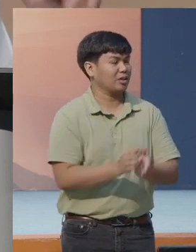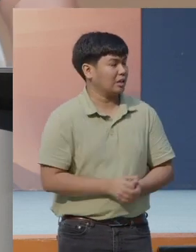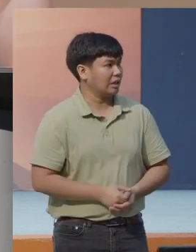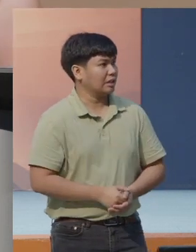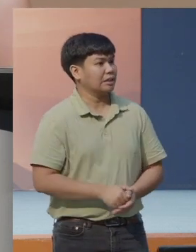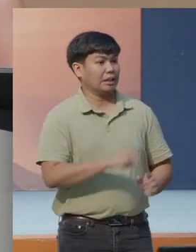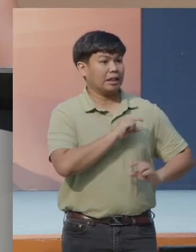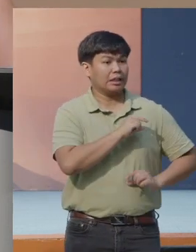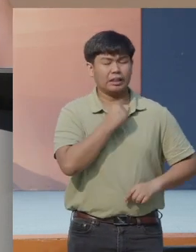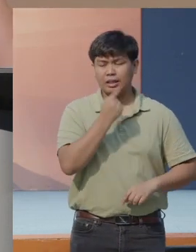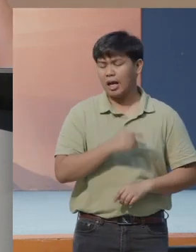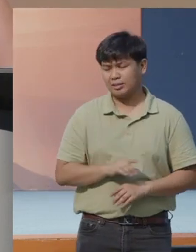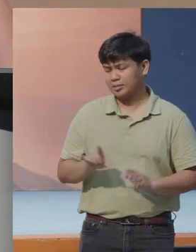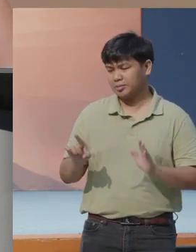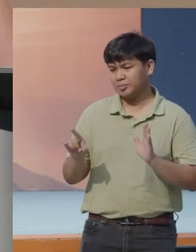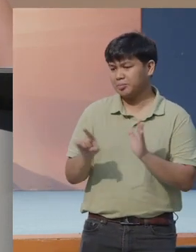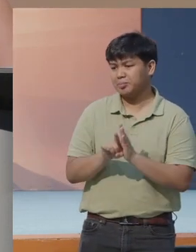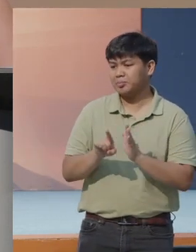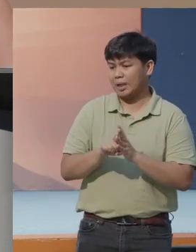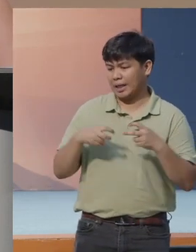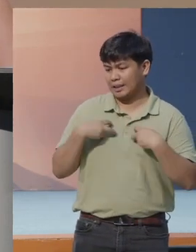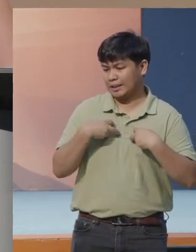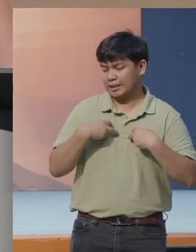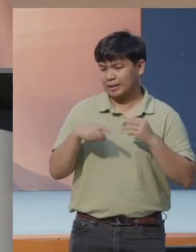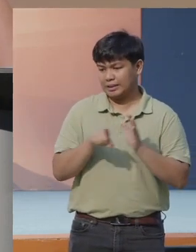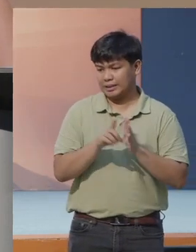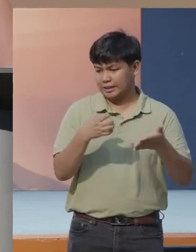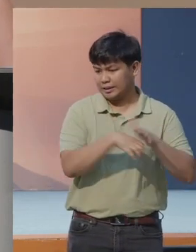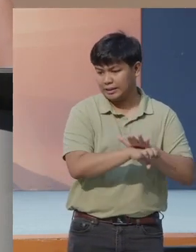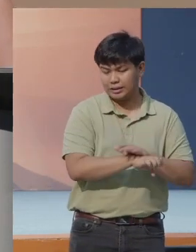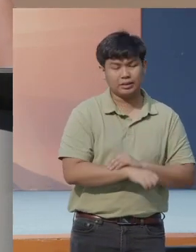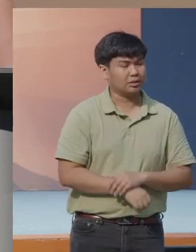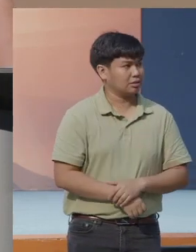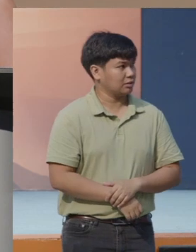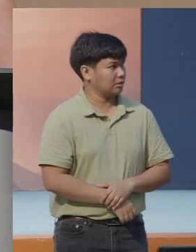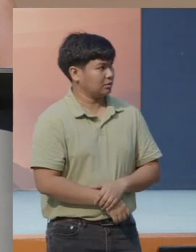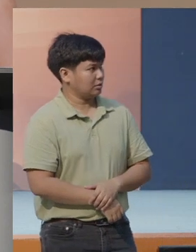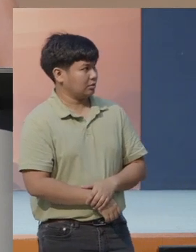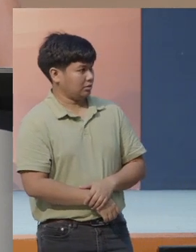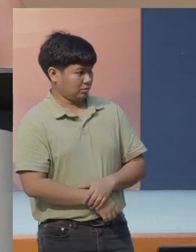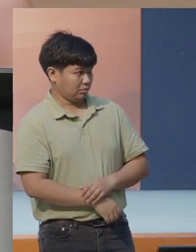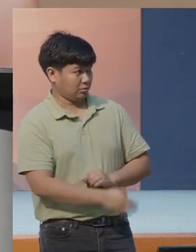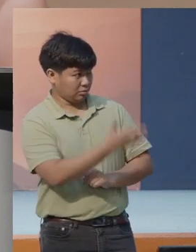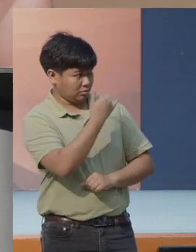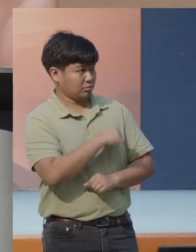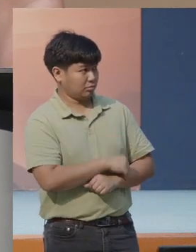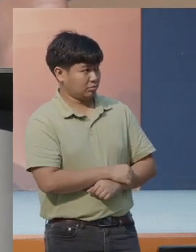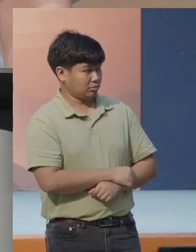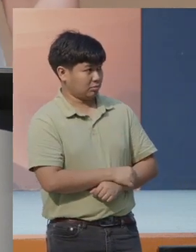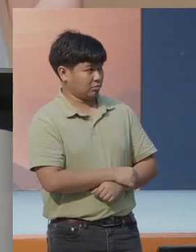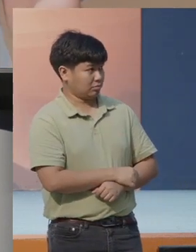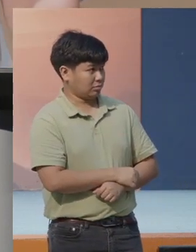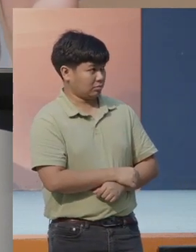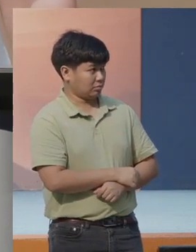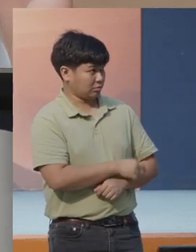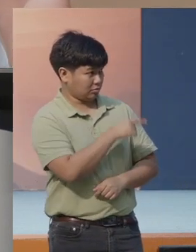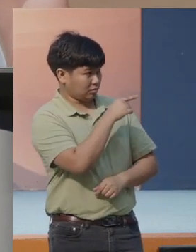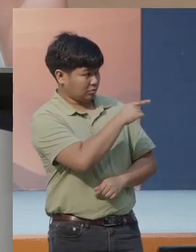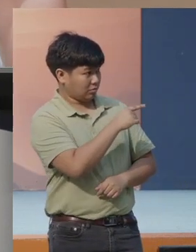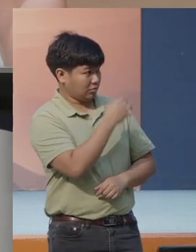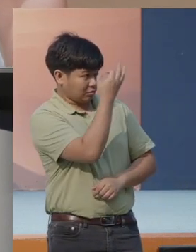po magdala ng alagang hayop sa loob." Sasabihin ng tao minsan, "Bakit yung mukhang hayop pinapapasok